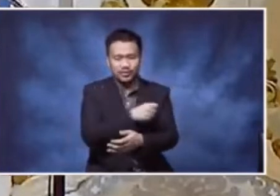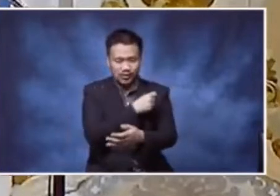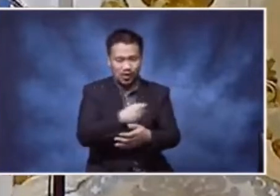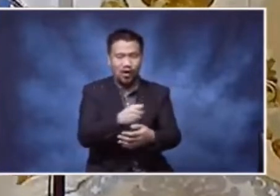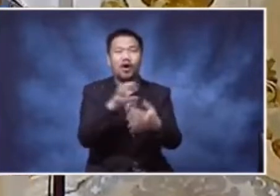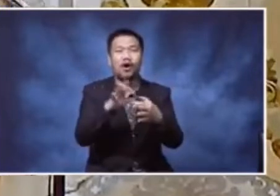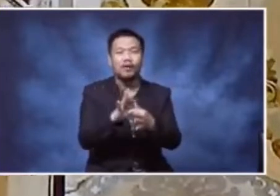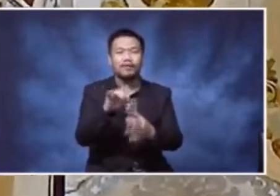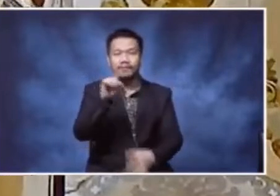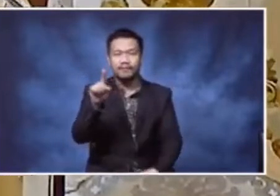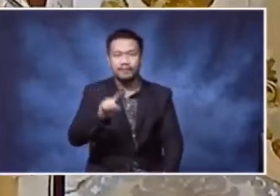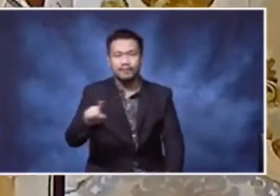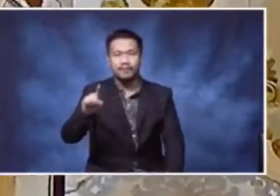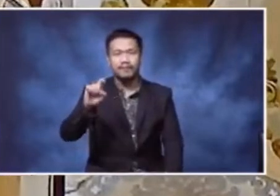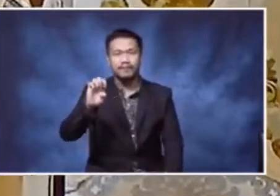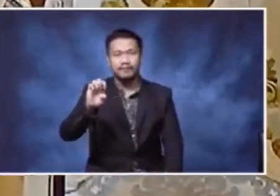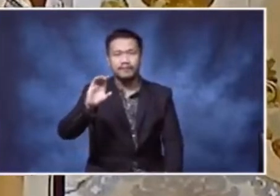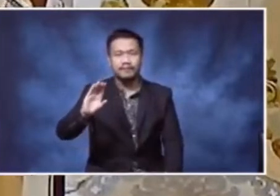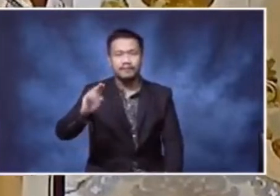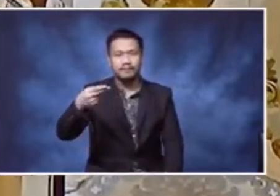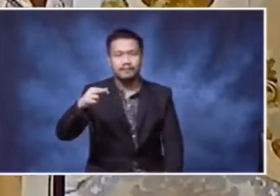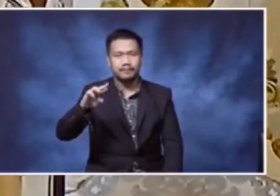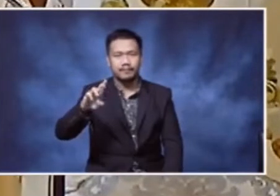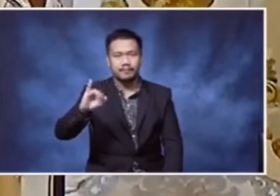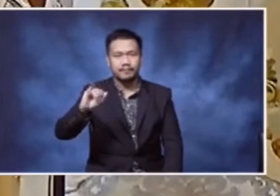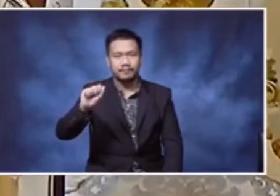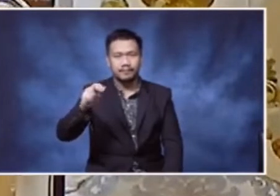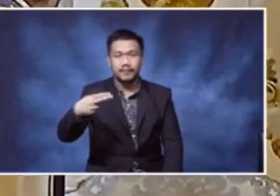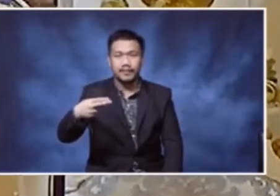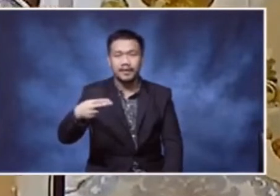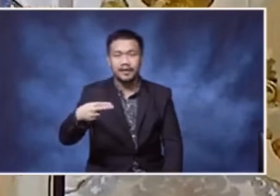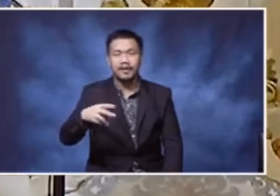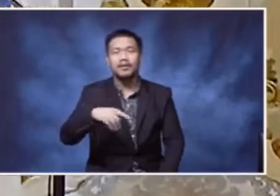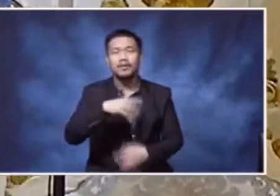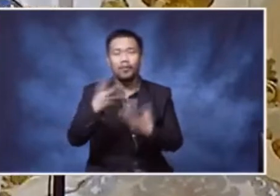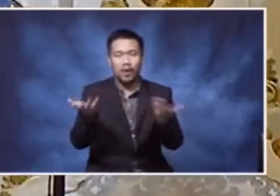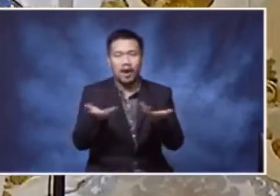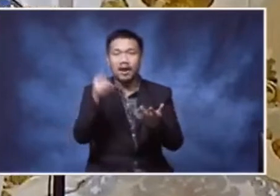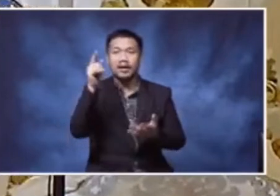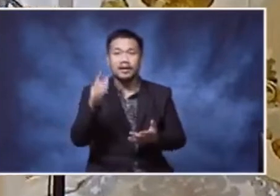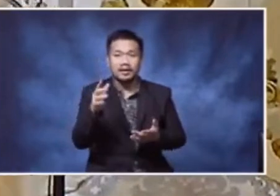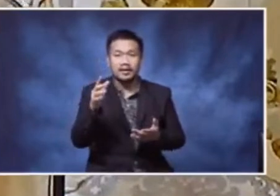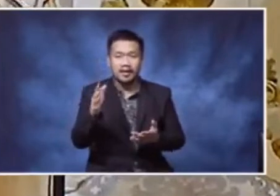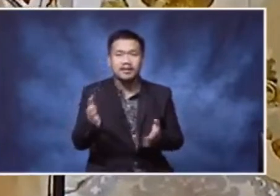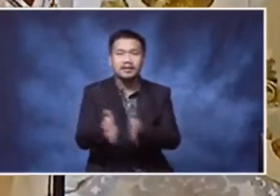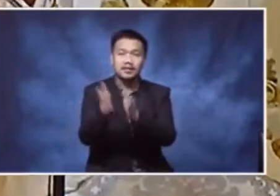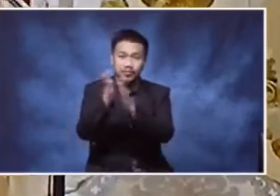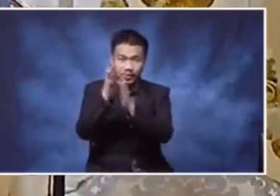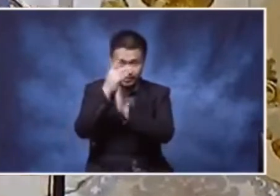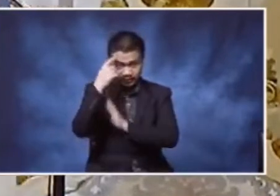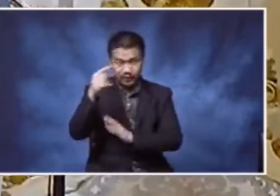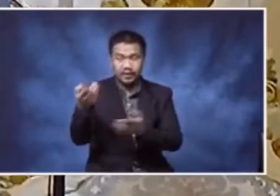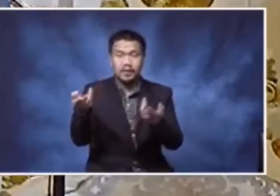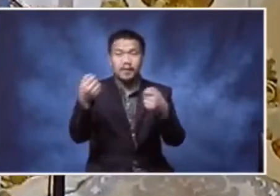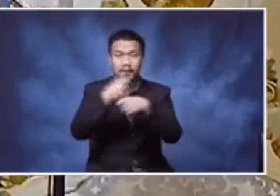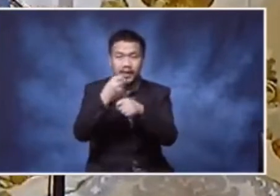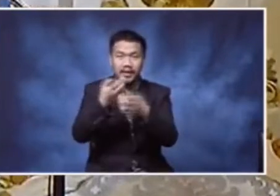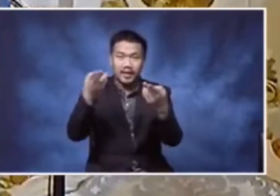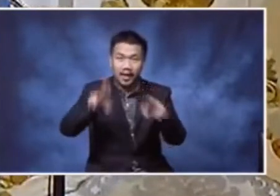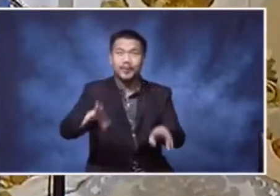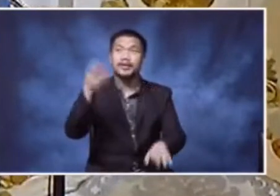na pinupuri niya ang Diyos sa kanyang katapatan sa mga pangako niya. At ngayon dadating na